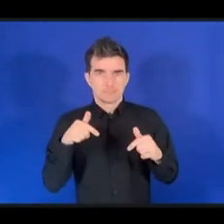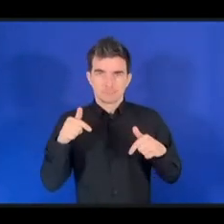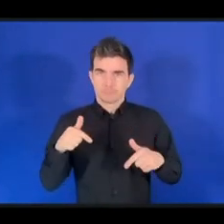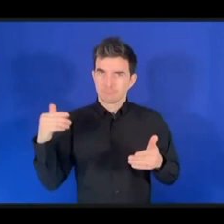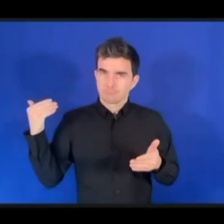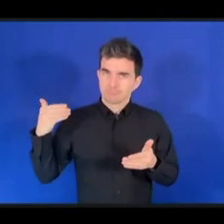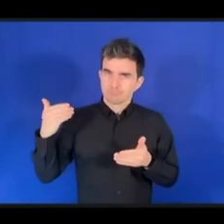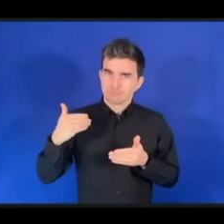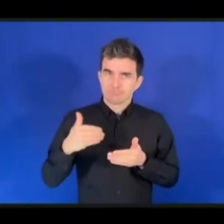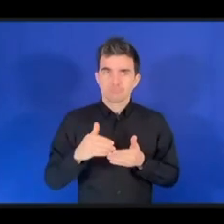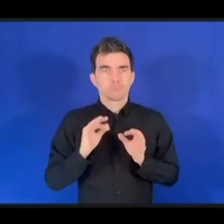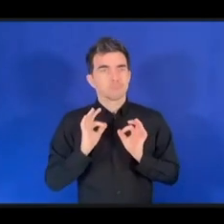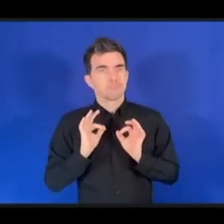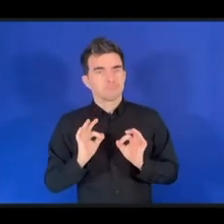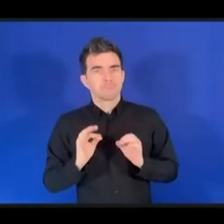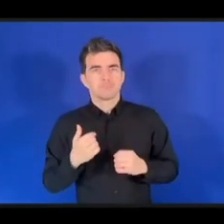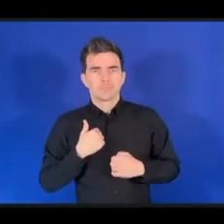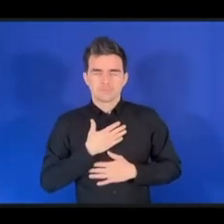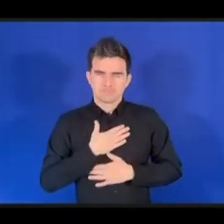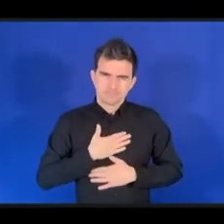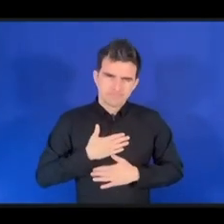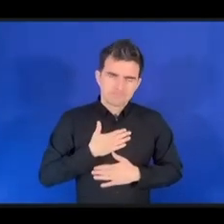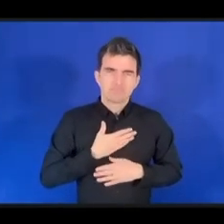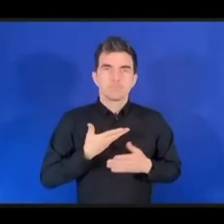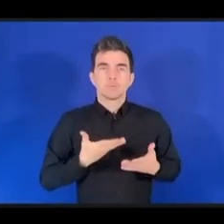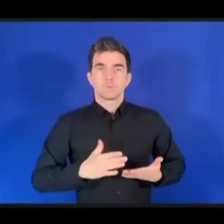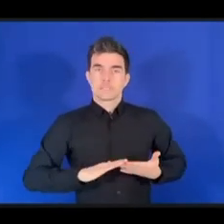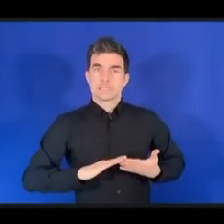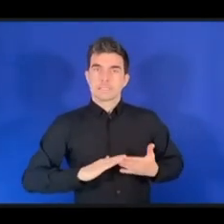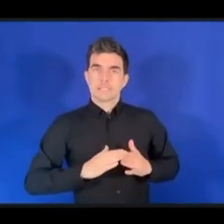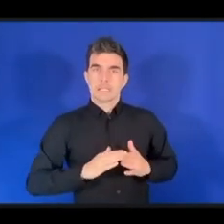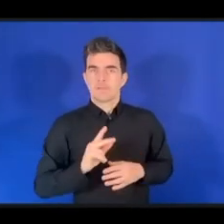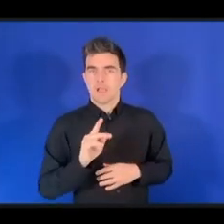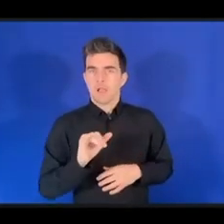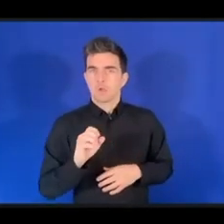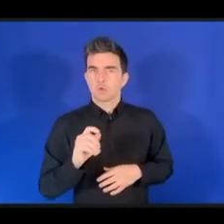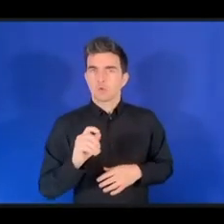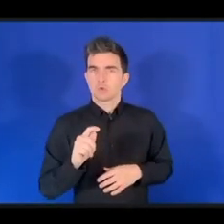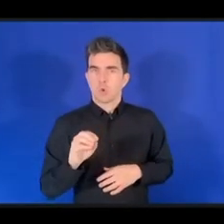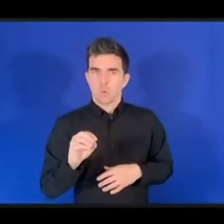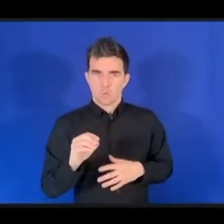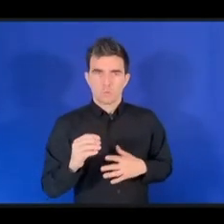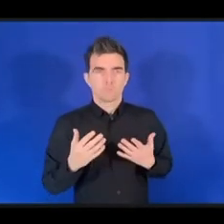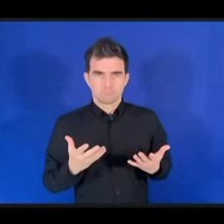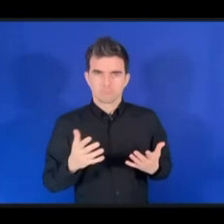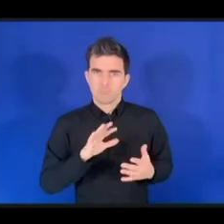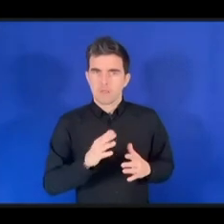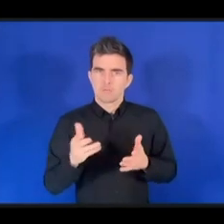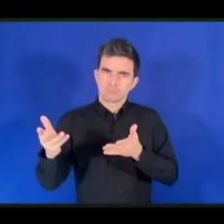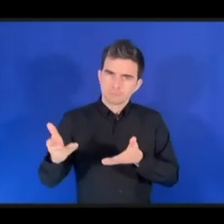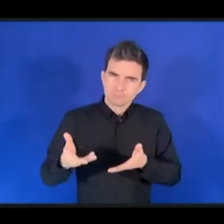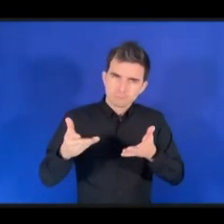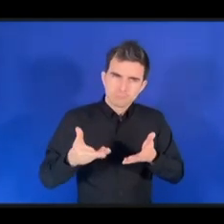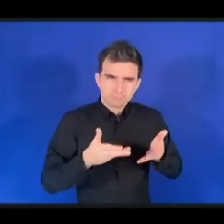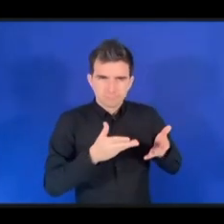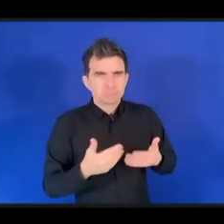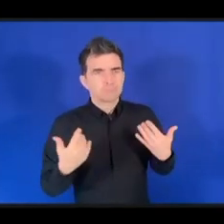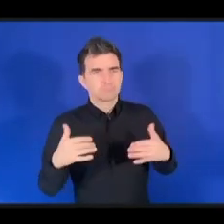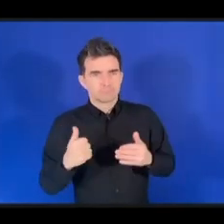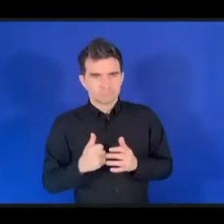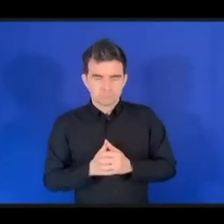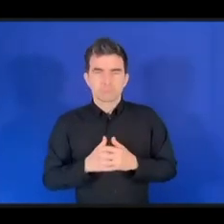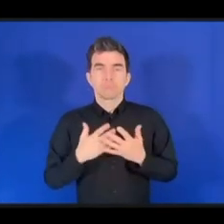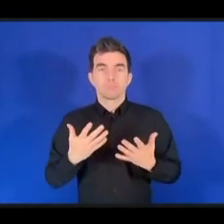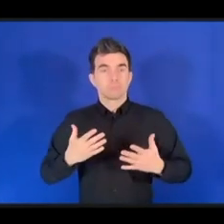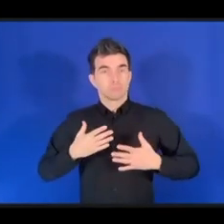لمدينه كيوتو المدينه المضيفه بالنيابه عن الحكومه المضيفه اليابان اود ان